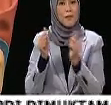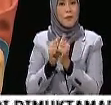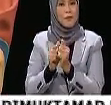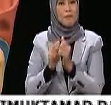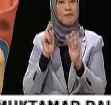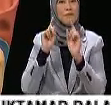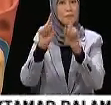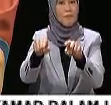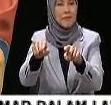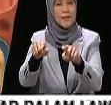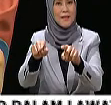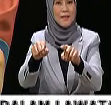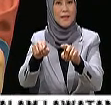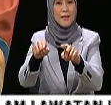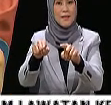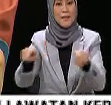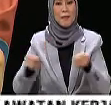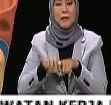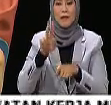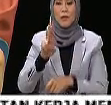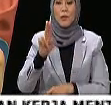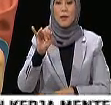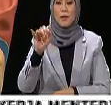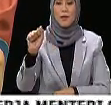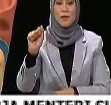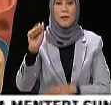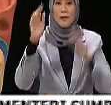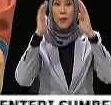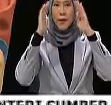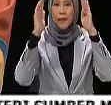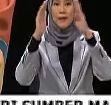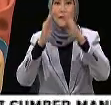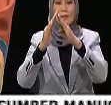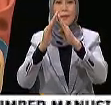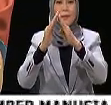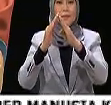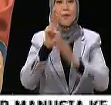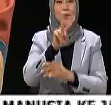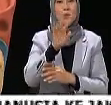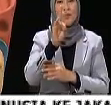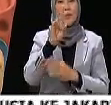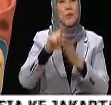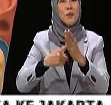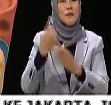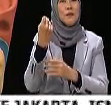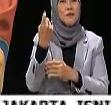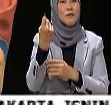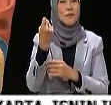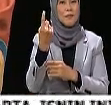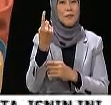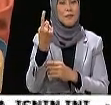bentuk fisik ke di jiwai konten yang dibuat kaset 27 Nov